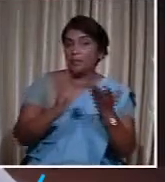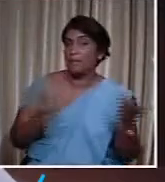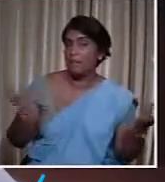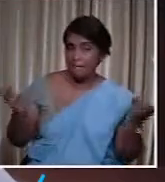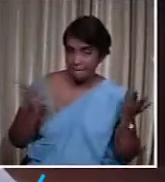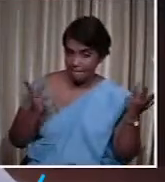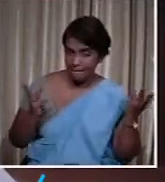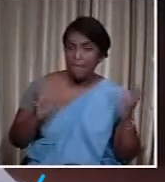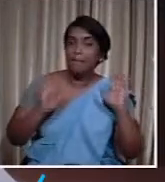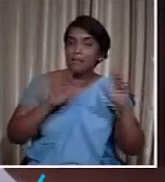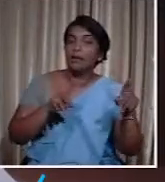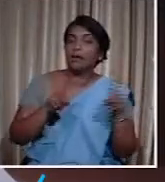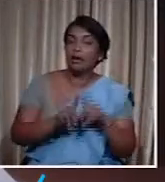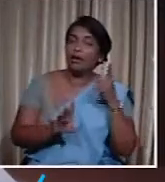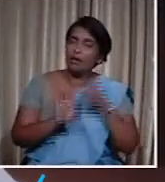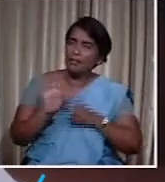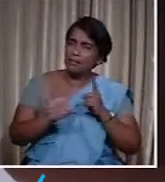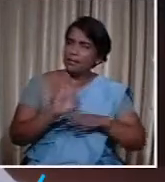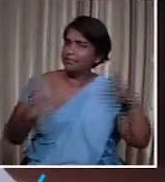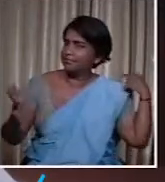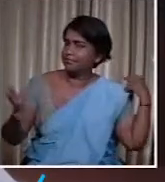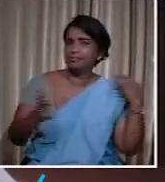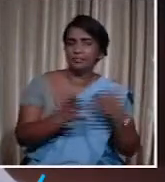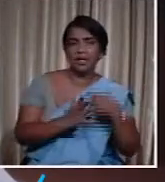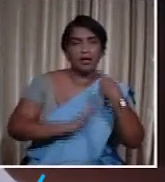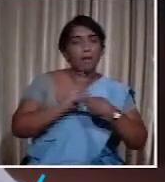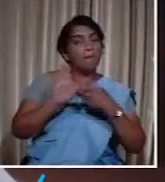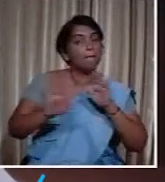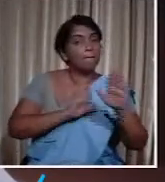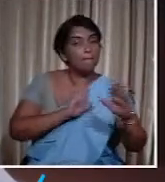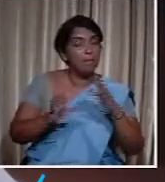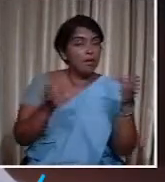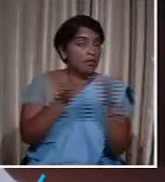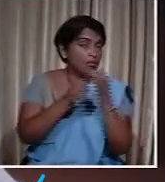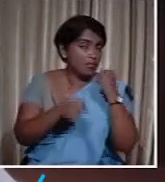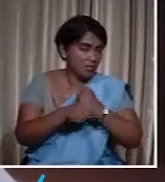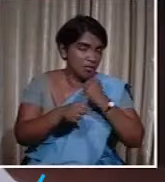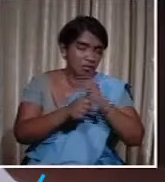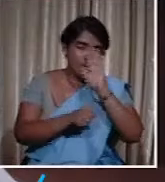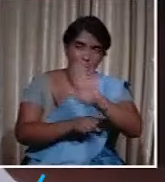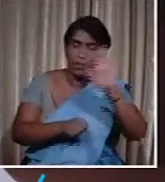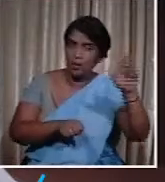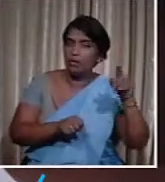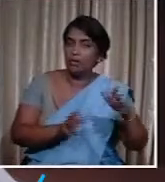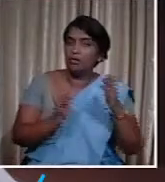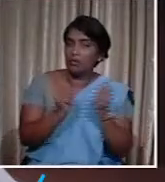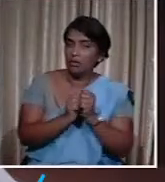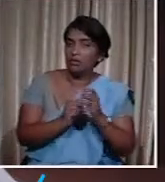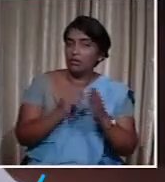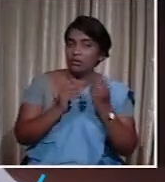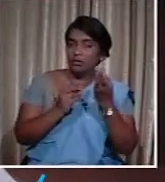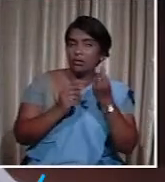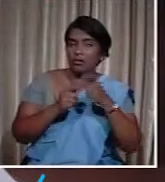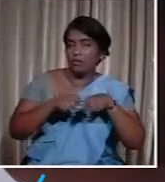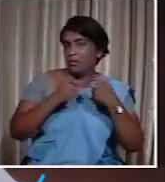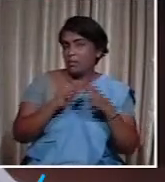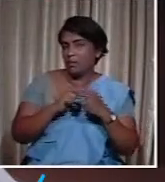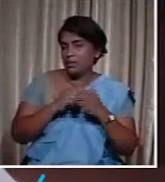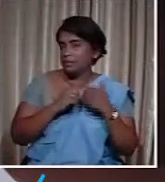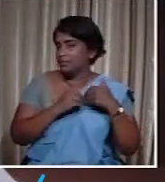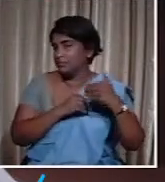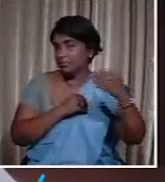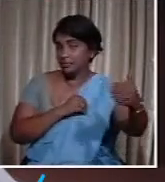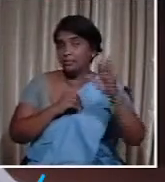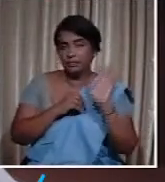තිබුණා. එනිසා දශක ගණනාවක් මෙරට පාලනය කළ පාලක කණ්ඩායම් විසින් ඇති කරන දේ දිගු ආර්ථික අර්බුදේ දිගු